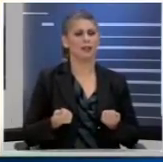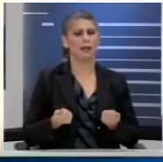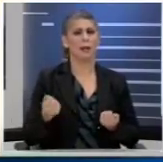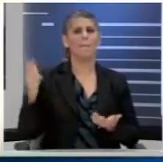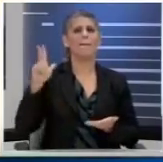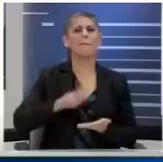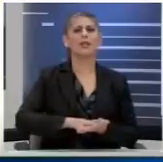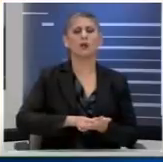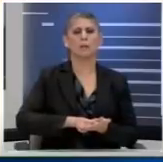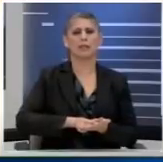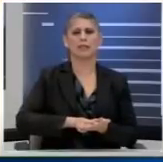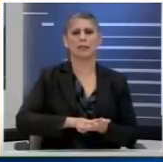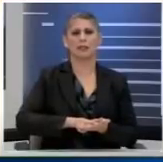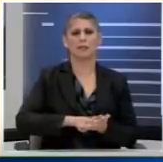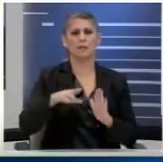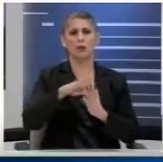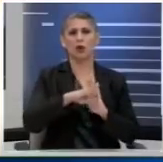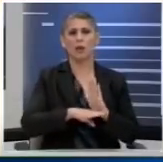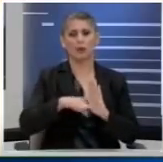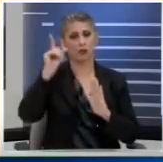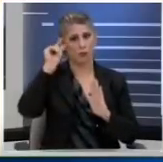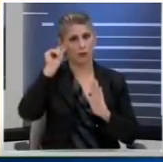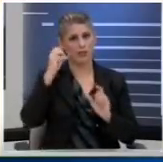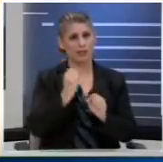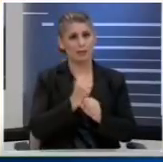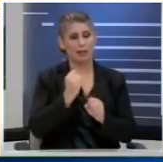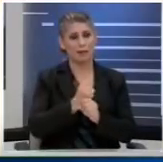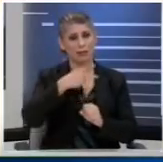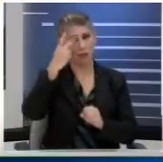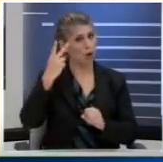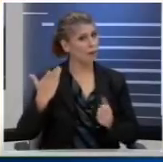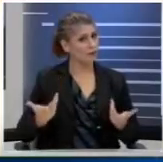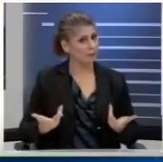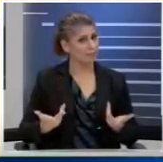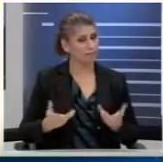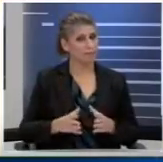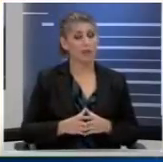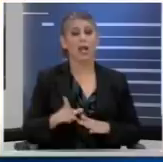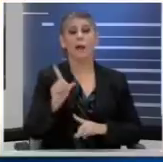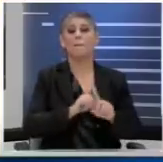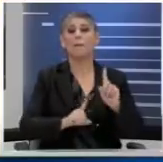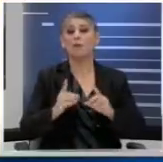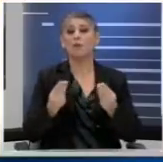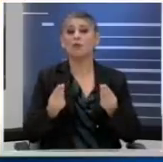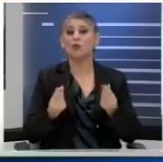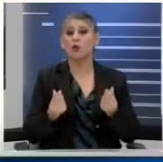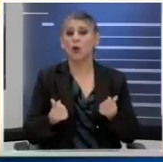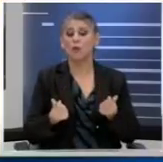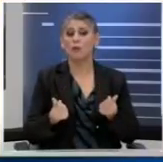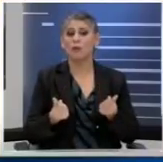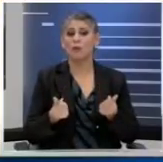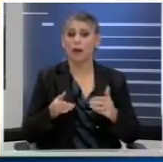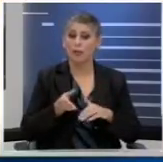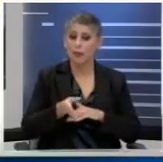με την πιστοποίηση των προγραμμάτων σπουδών και τα επαγγελματικά δικαιώματα και με ποιους τρόπους θα